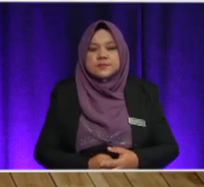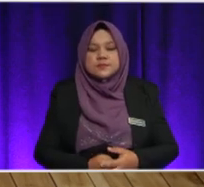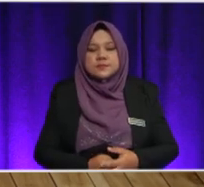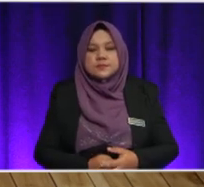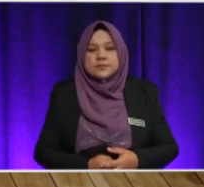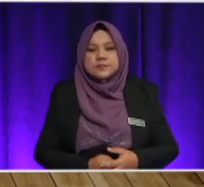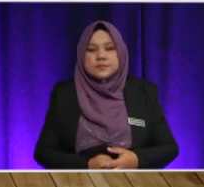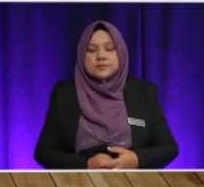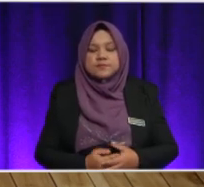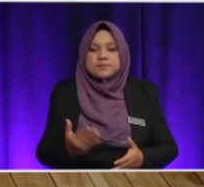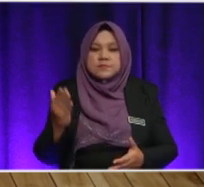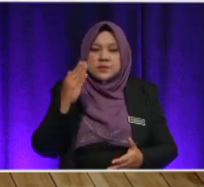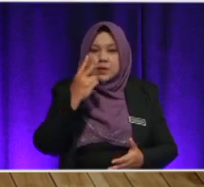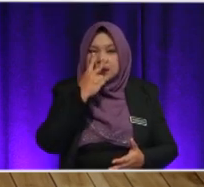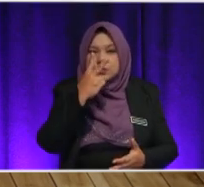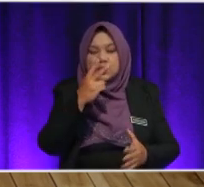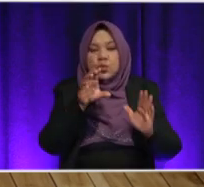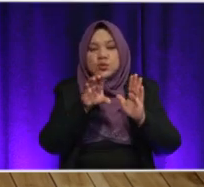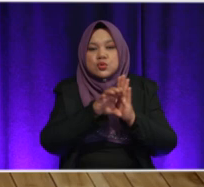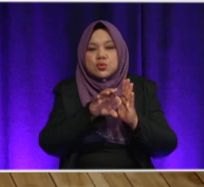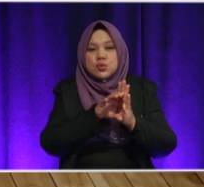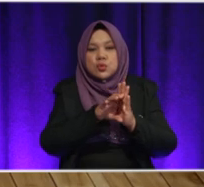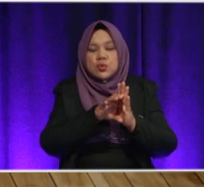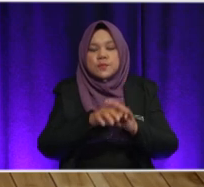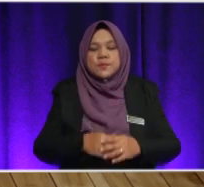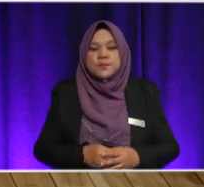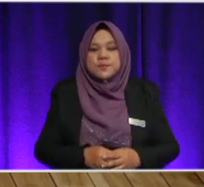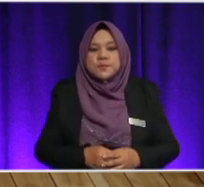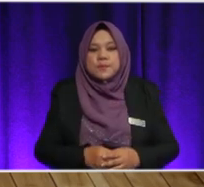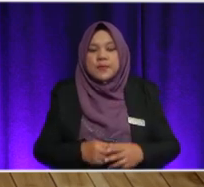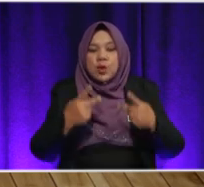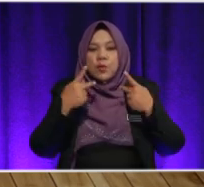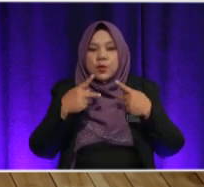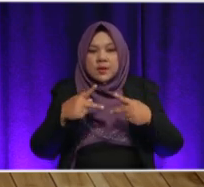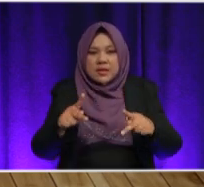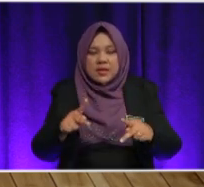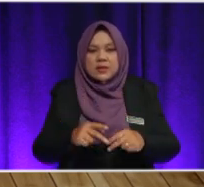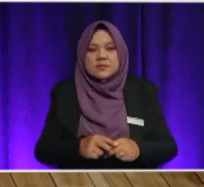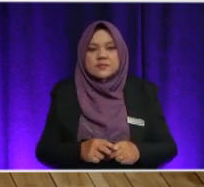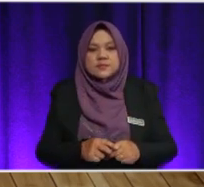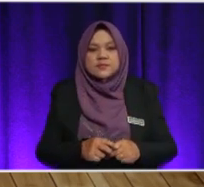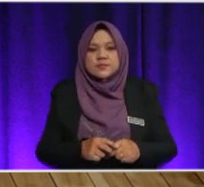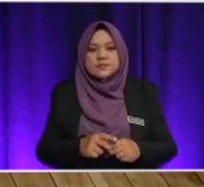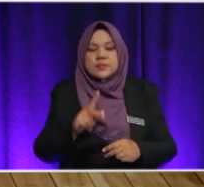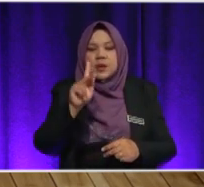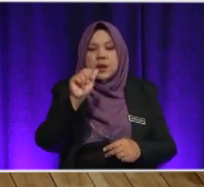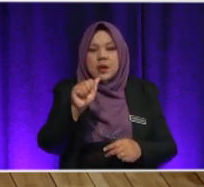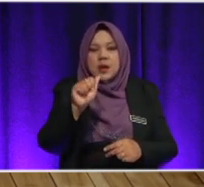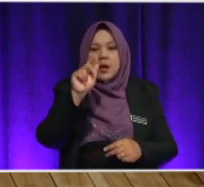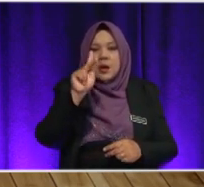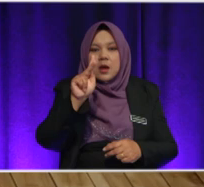Mari kita lihat apakah contoh perbuatan ke HP menteri obat komplementary akupuntur yaitu